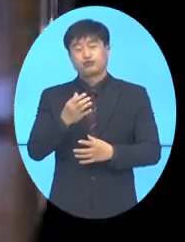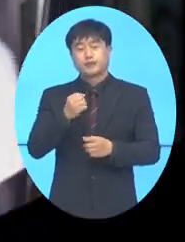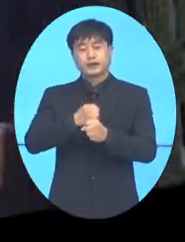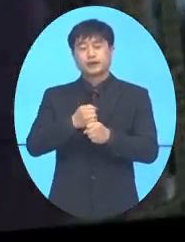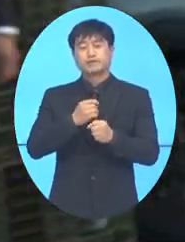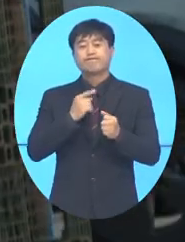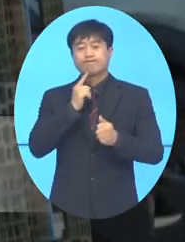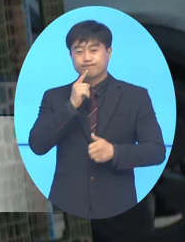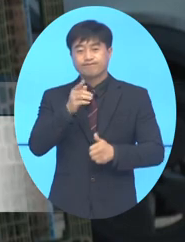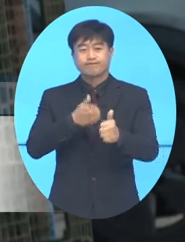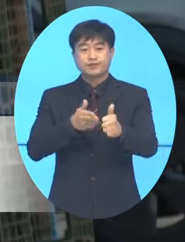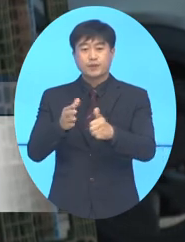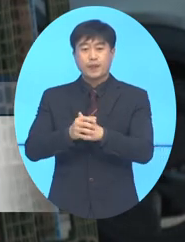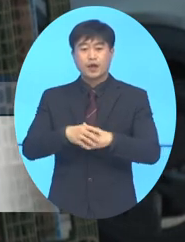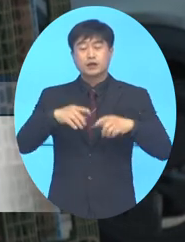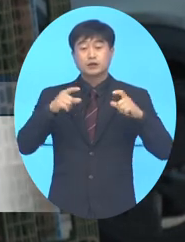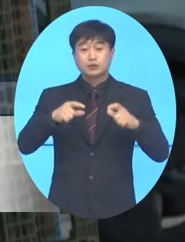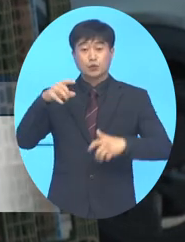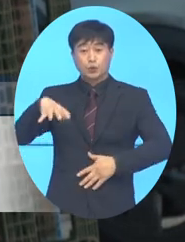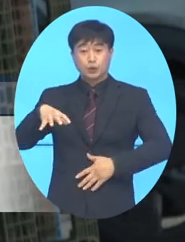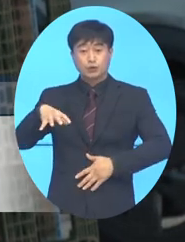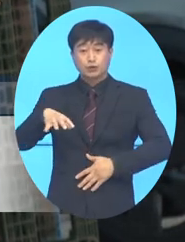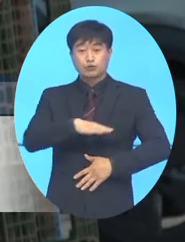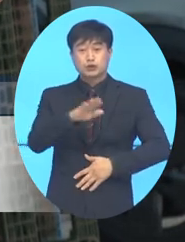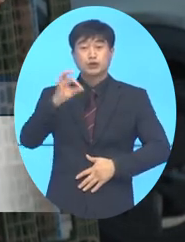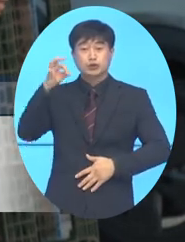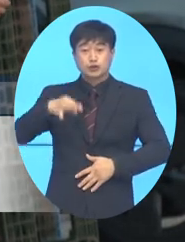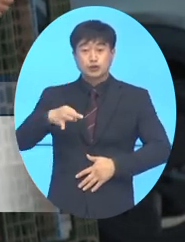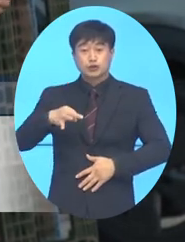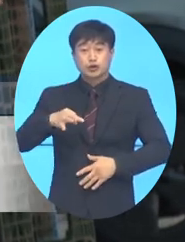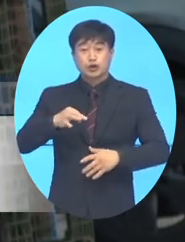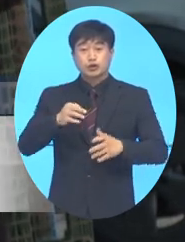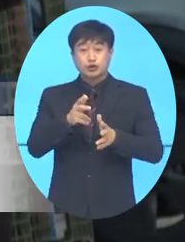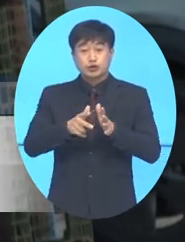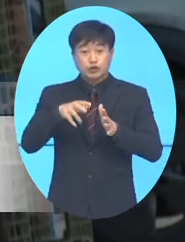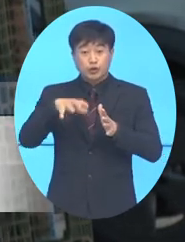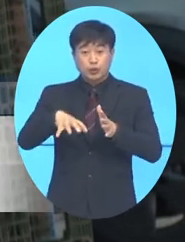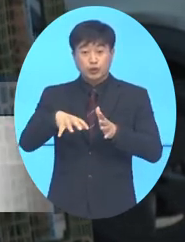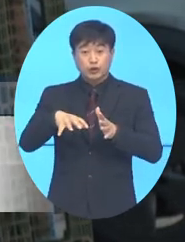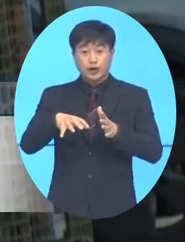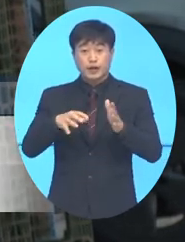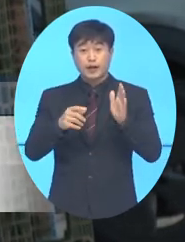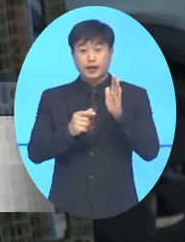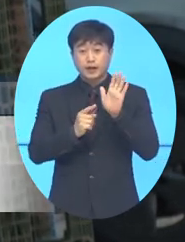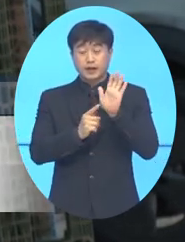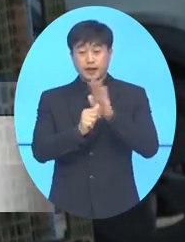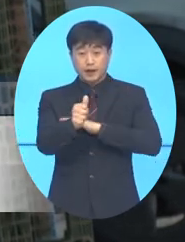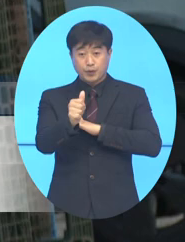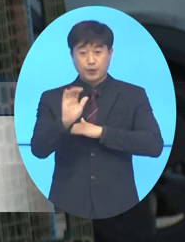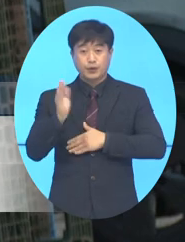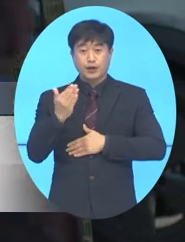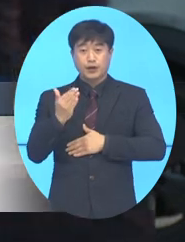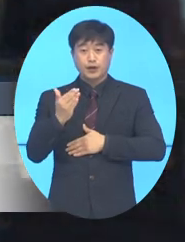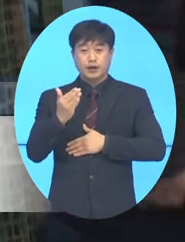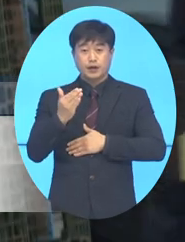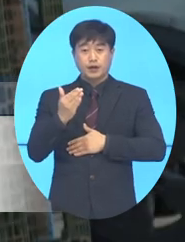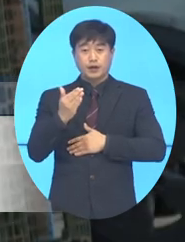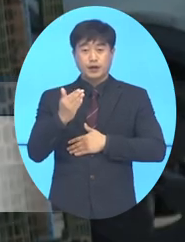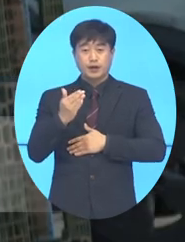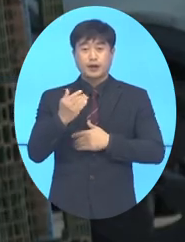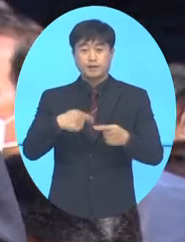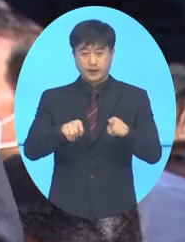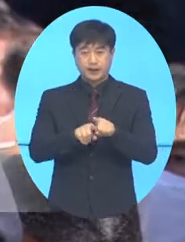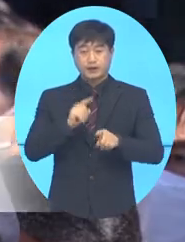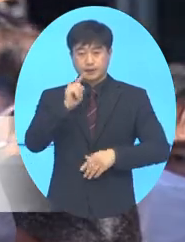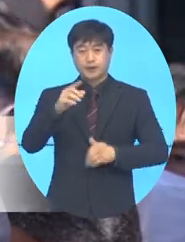드립니다 지원을 해서 우리 연천역 광장에 좀 이렇게 랜드마크 될 수 있도록 가창했던 말씀을 드립니다